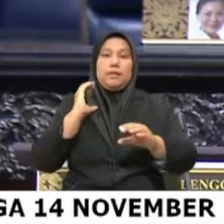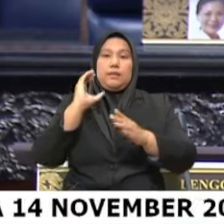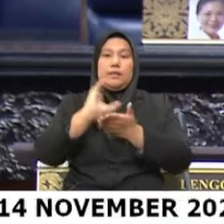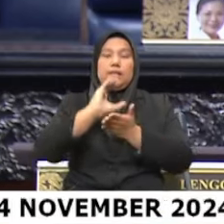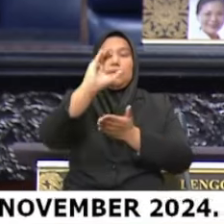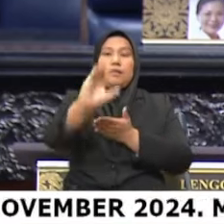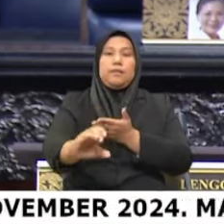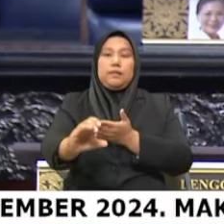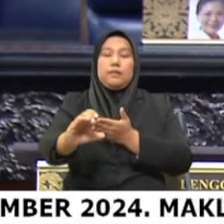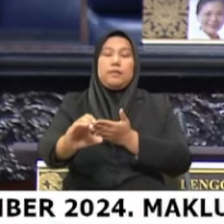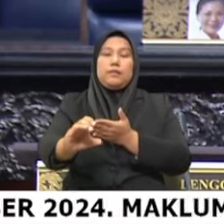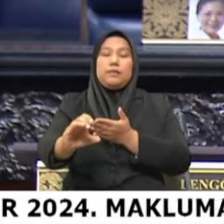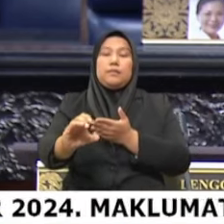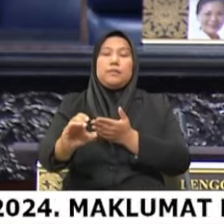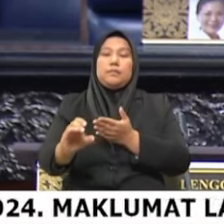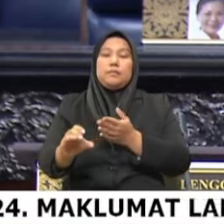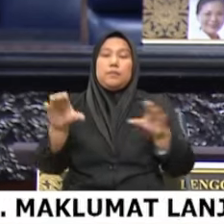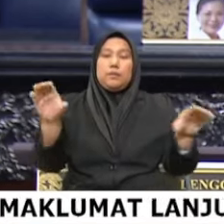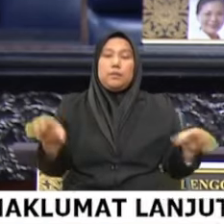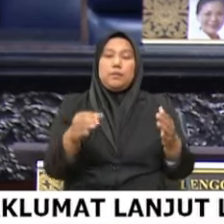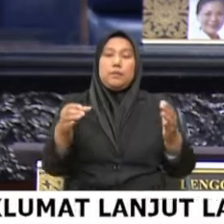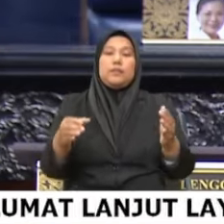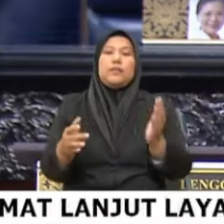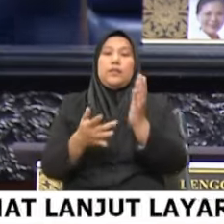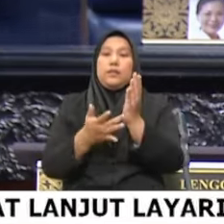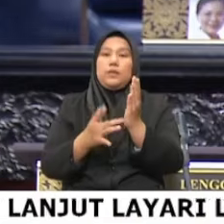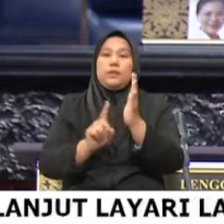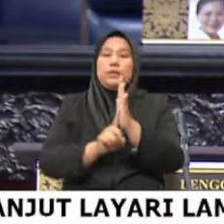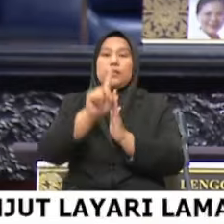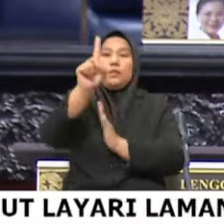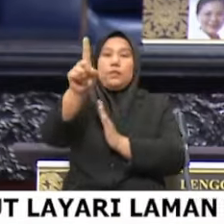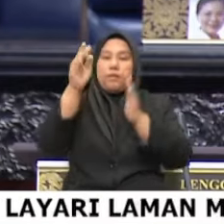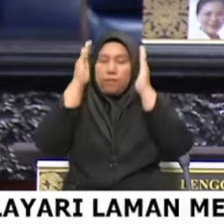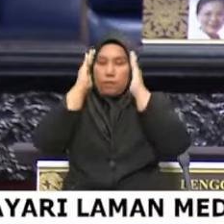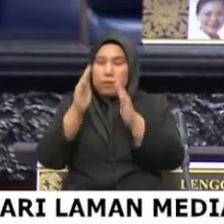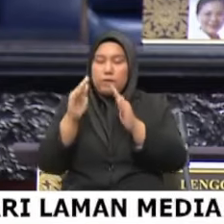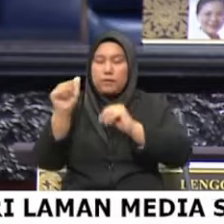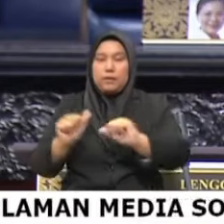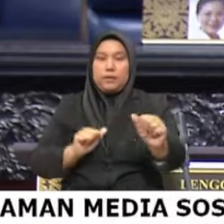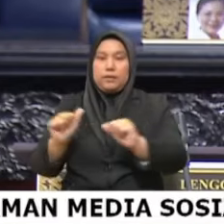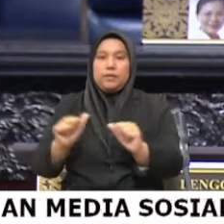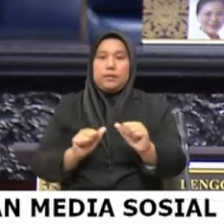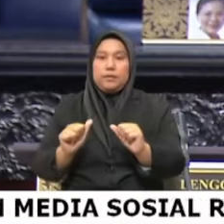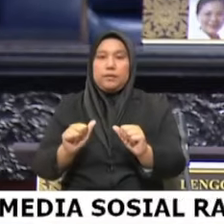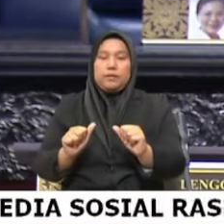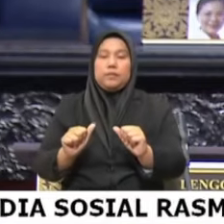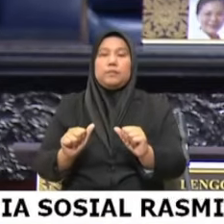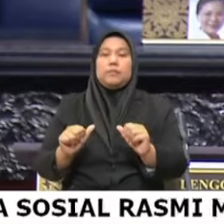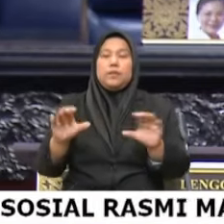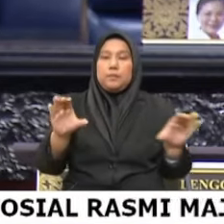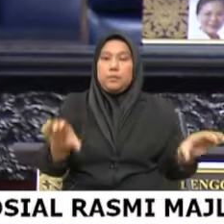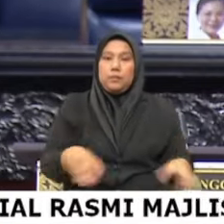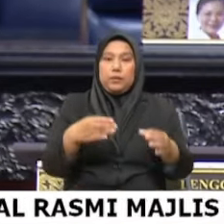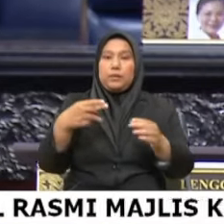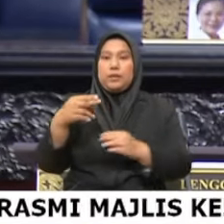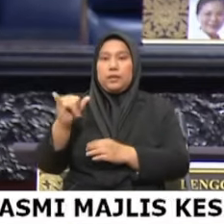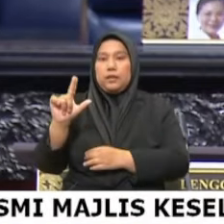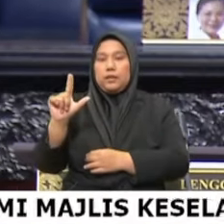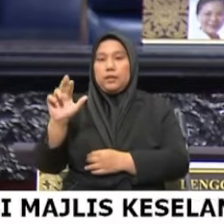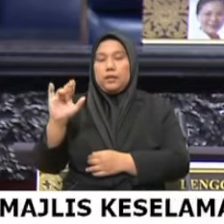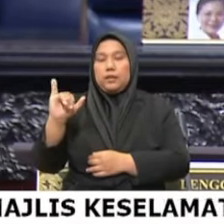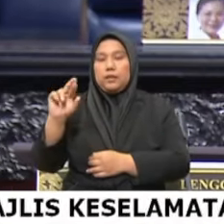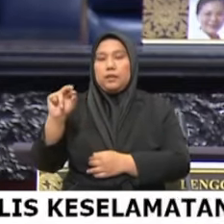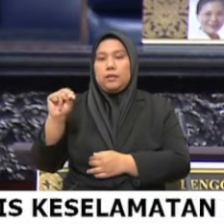industri pembuatan berteknologi tinggi yang berfokuskan kepada aktiviti pembuatan hiliran